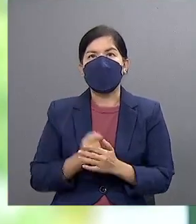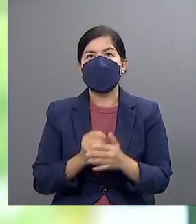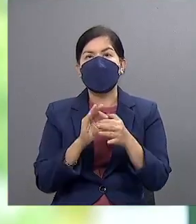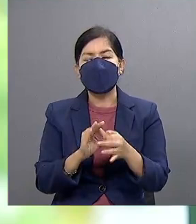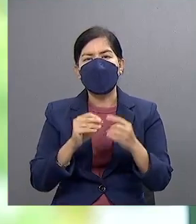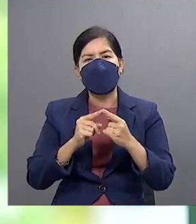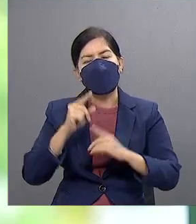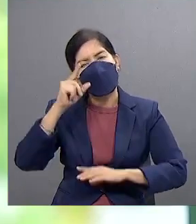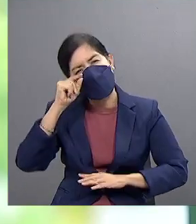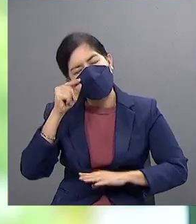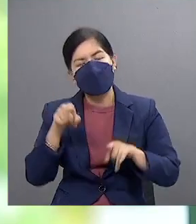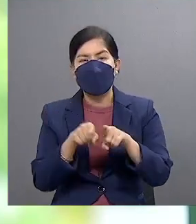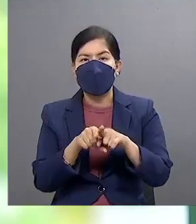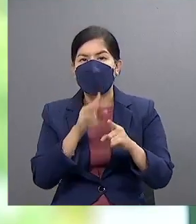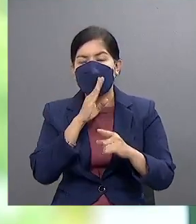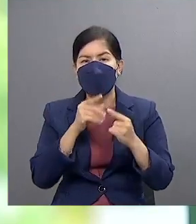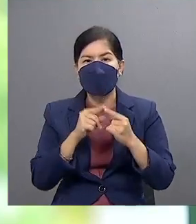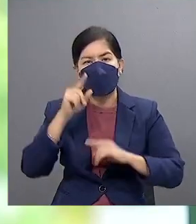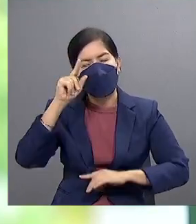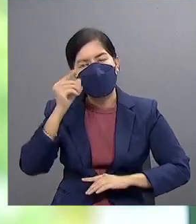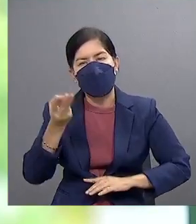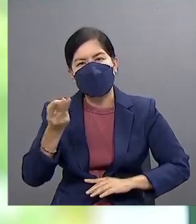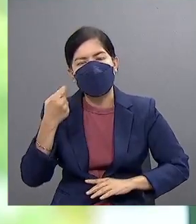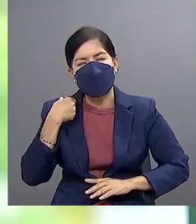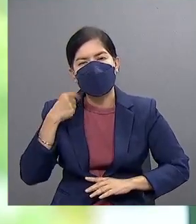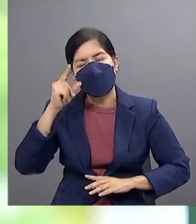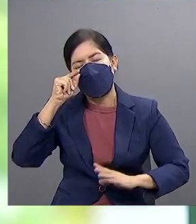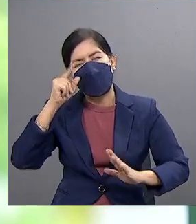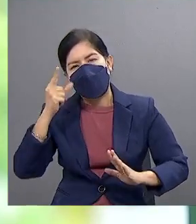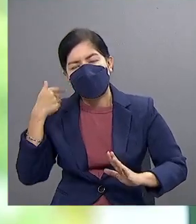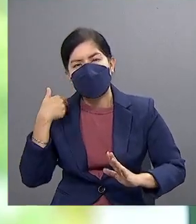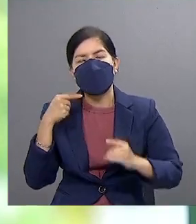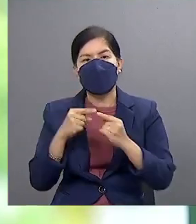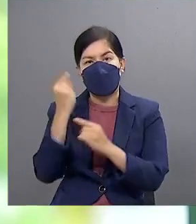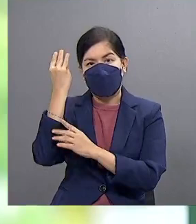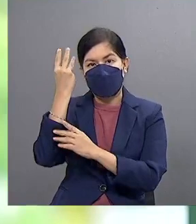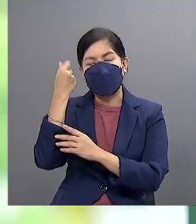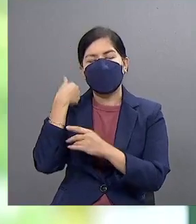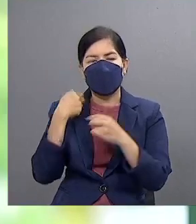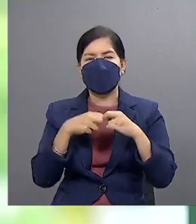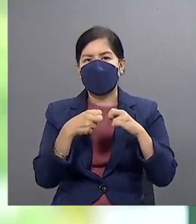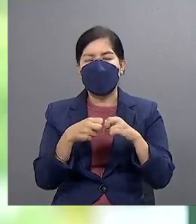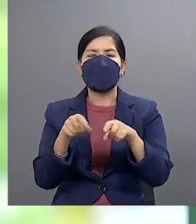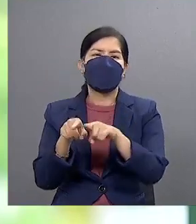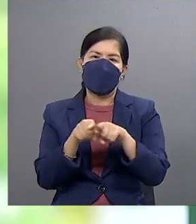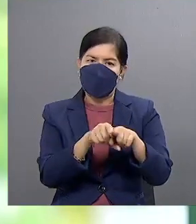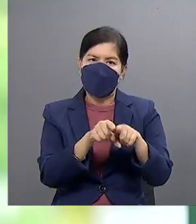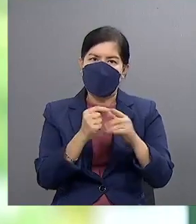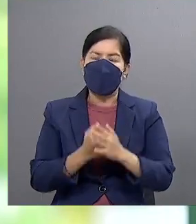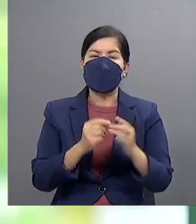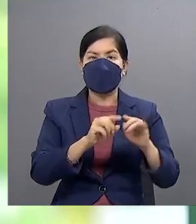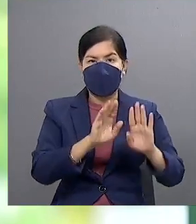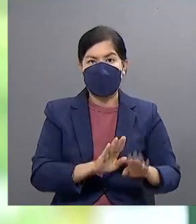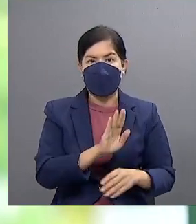นอนนอนน้อยนอนไม่หลับพวกนี้จะส่งผลทำให้ต่อมหมวกไตเครียดและล้าได้เช่นกันมันก็จะสร้างคอร์ติซอลขึ้นมาหรือนะครับคุณต้น